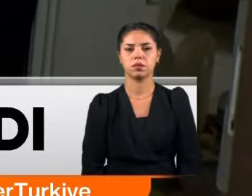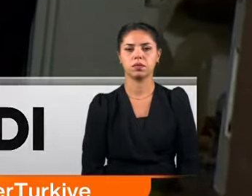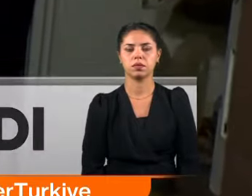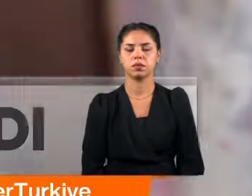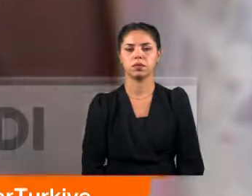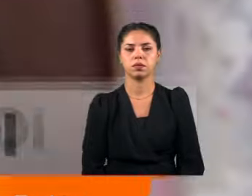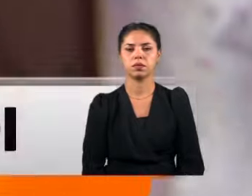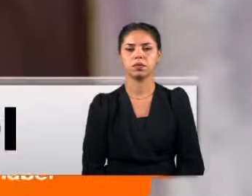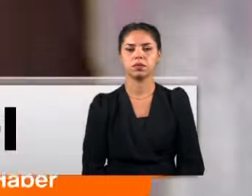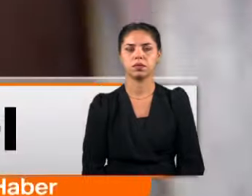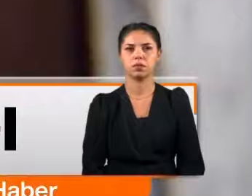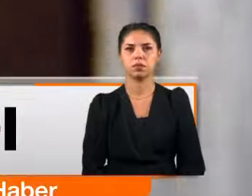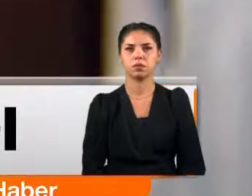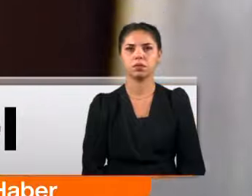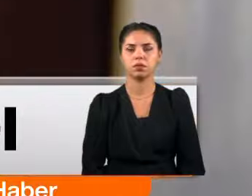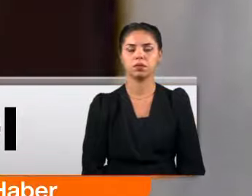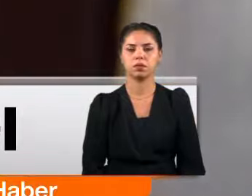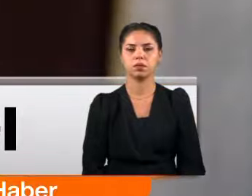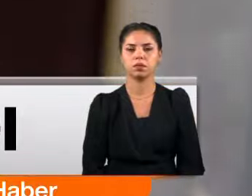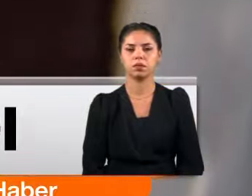oraya uyardım.